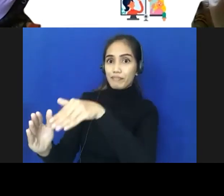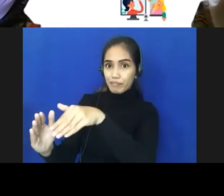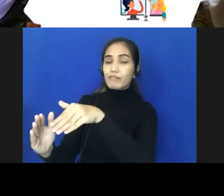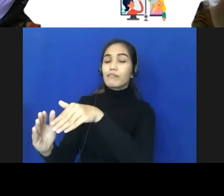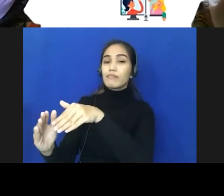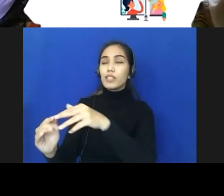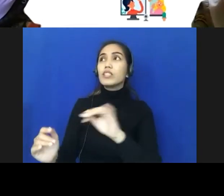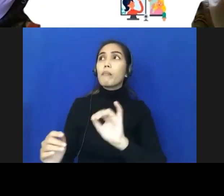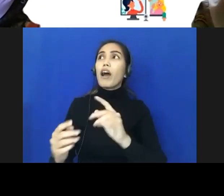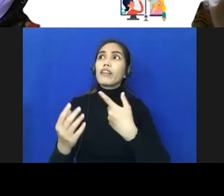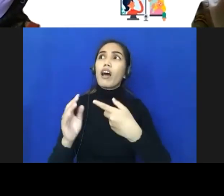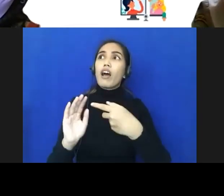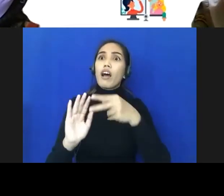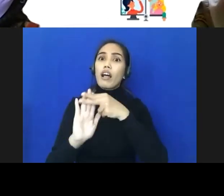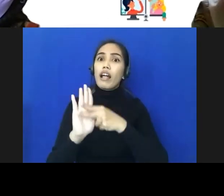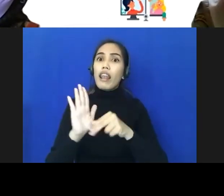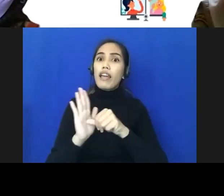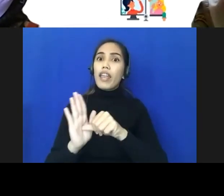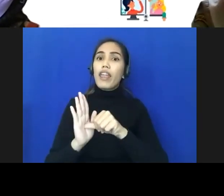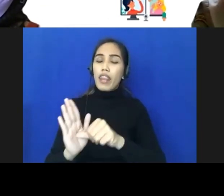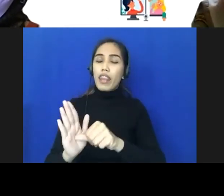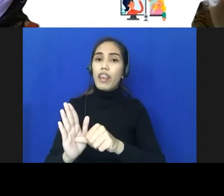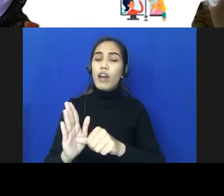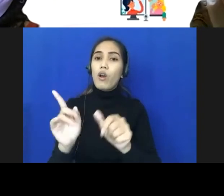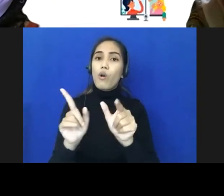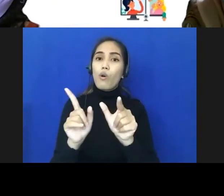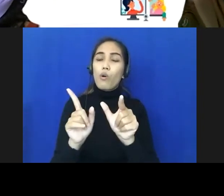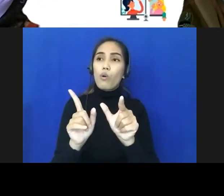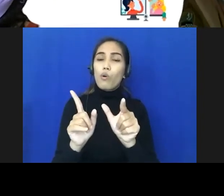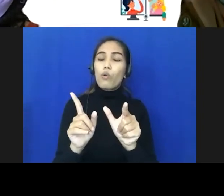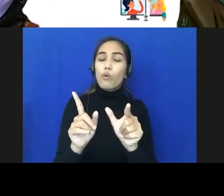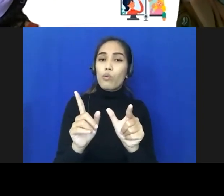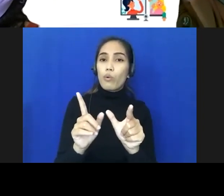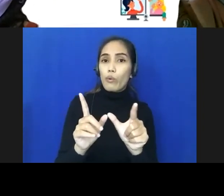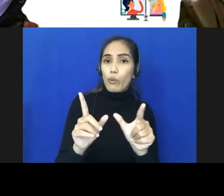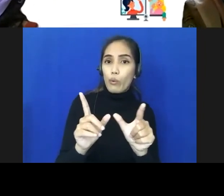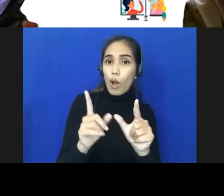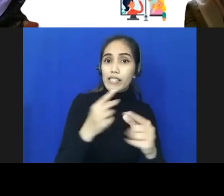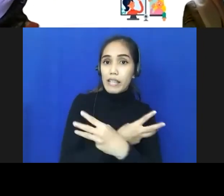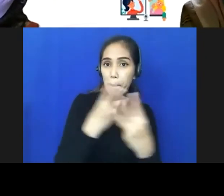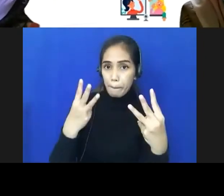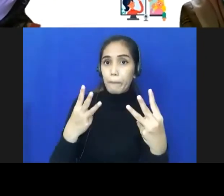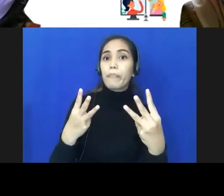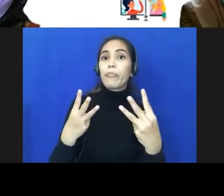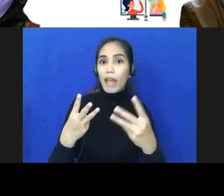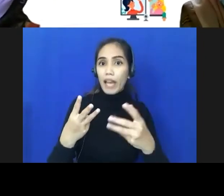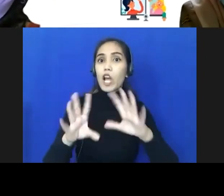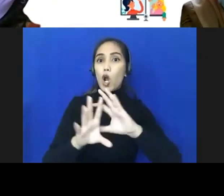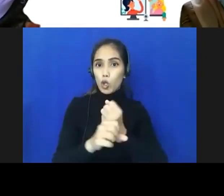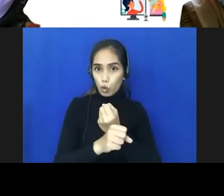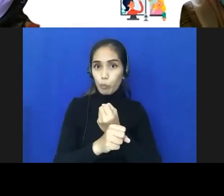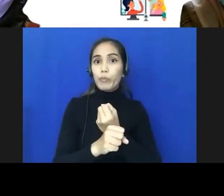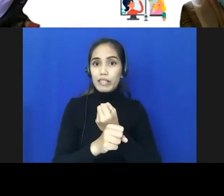ya, layanan WA ya. Jadi kami bagi di WA Satgas COVID-19